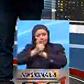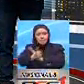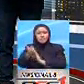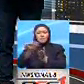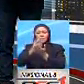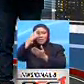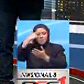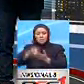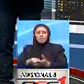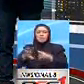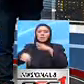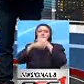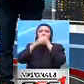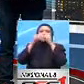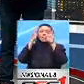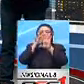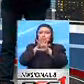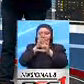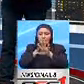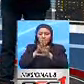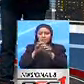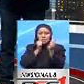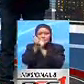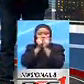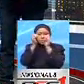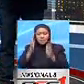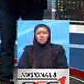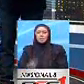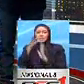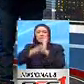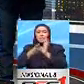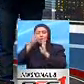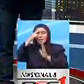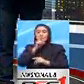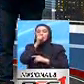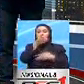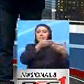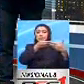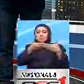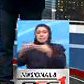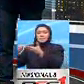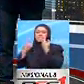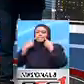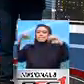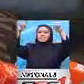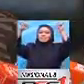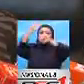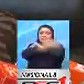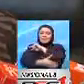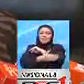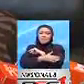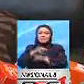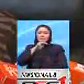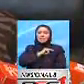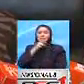menambah jumlah atlet Paralimpik bagi memastikan kesinambungan kejayaan negara. Menterinya Khairi Jamaluddin Abu Bakar